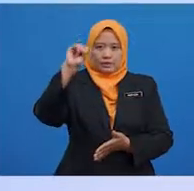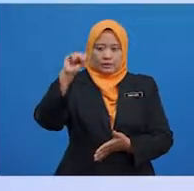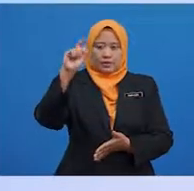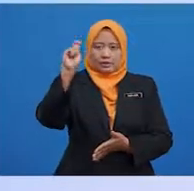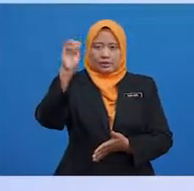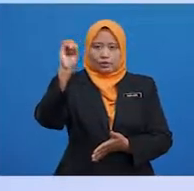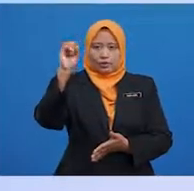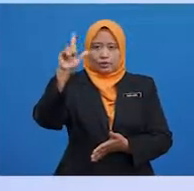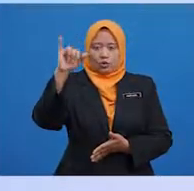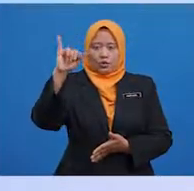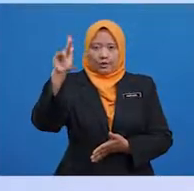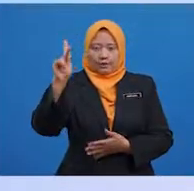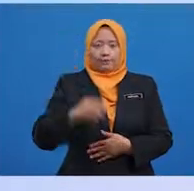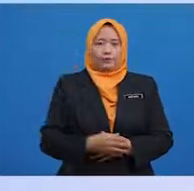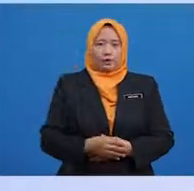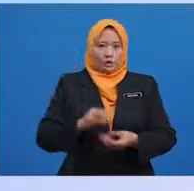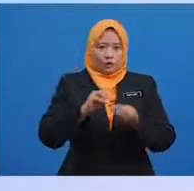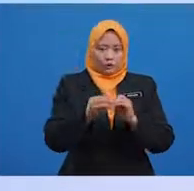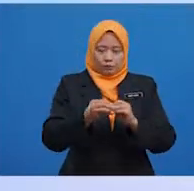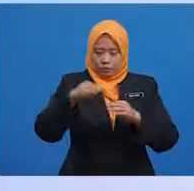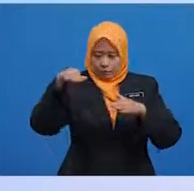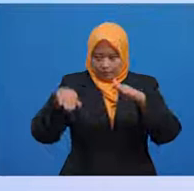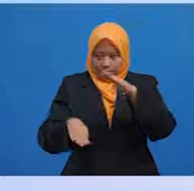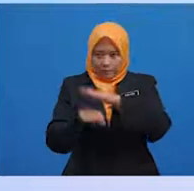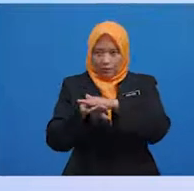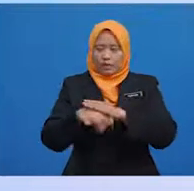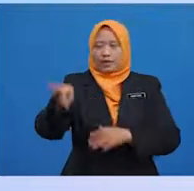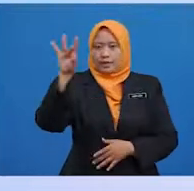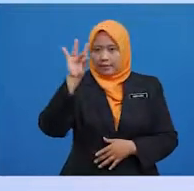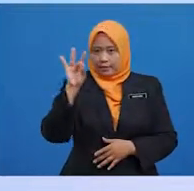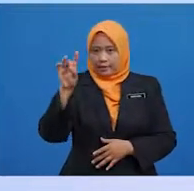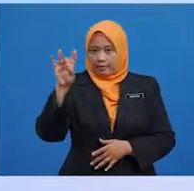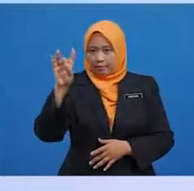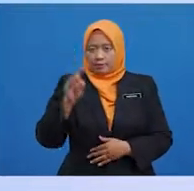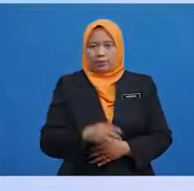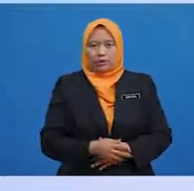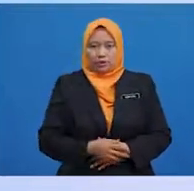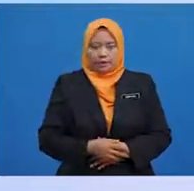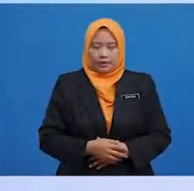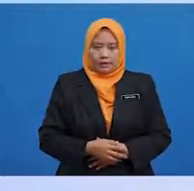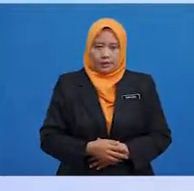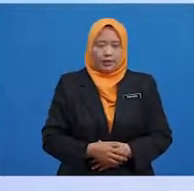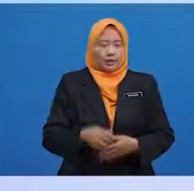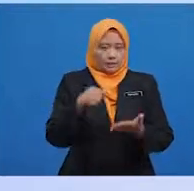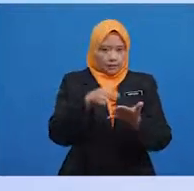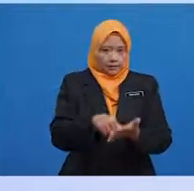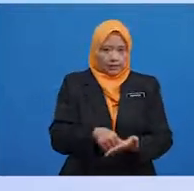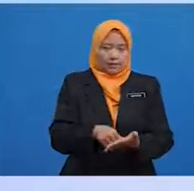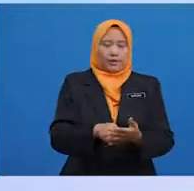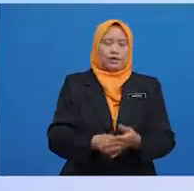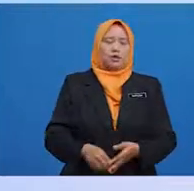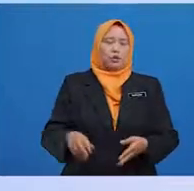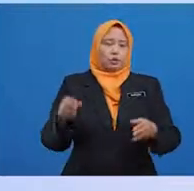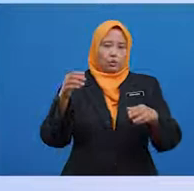bawah, 80, menunjukkan tekanan semasa jantung berehat di antara pengepaman. Ia